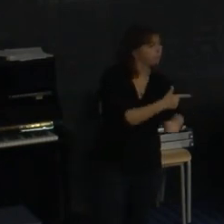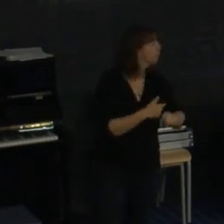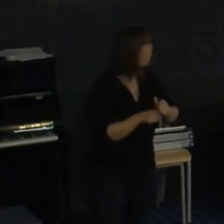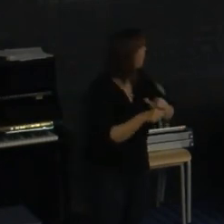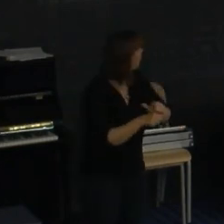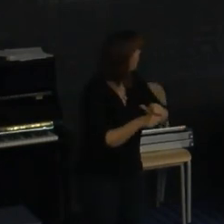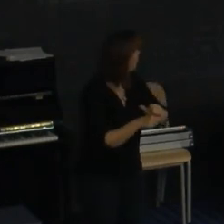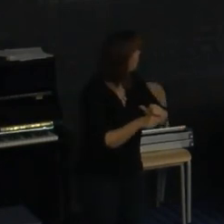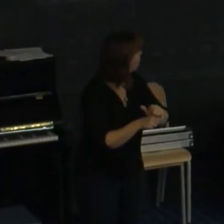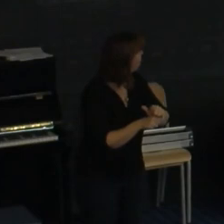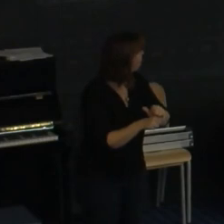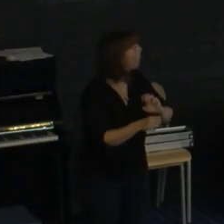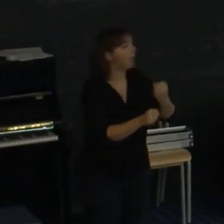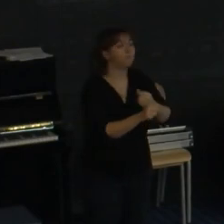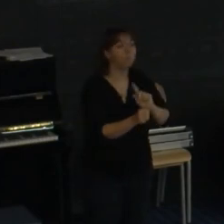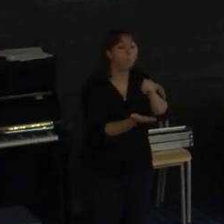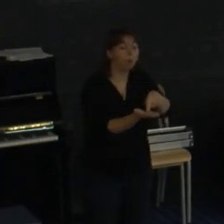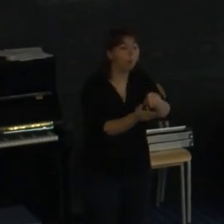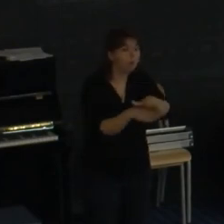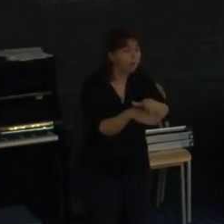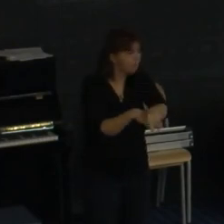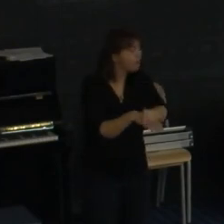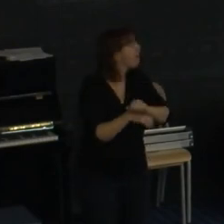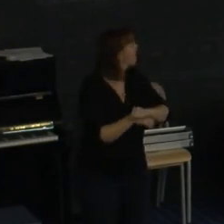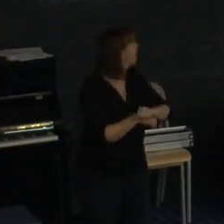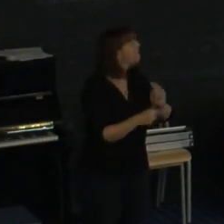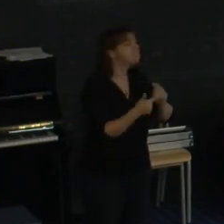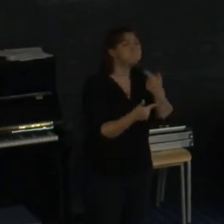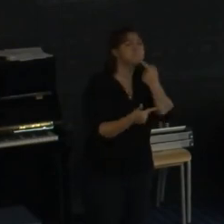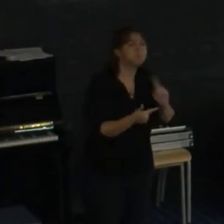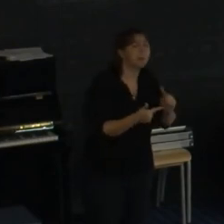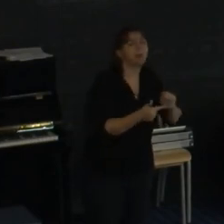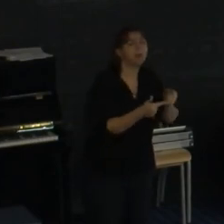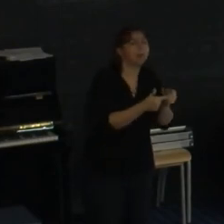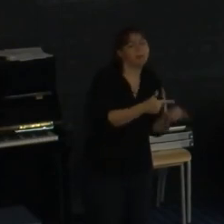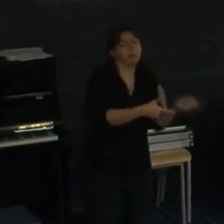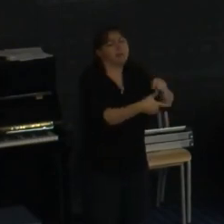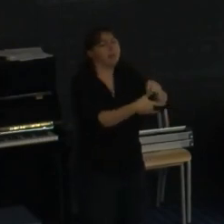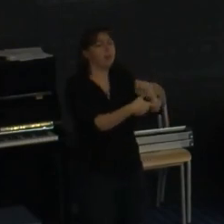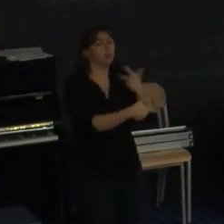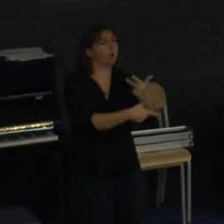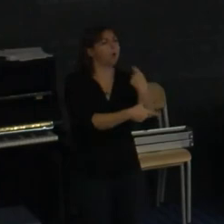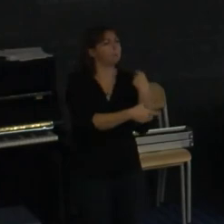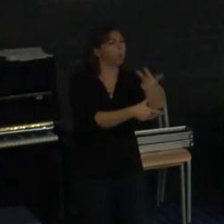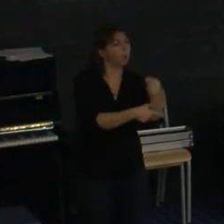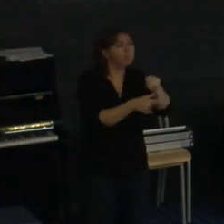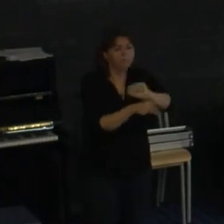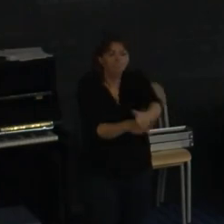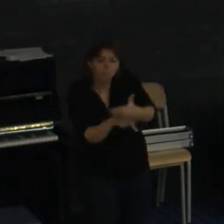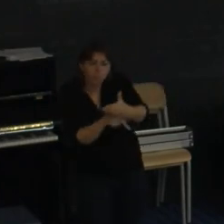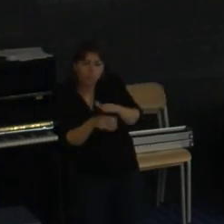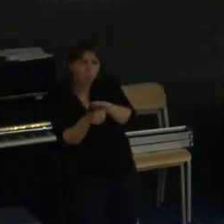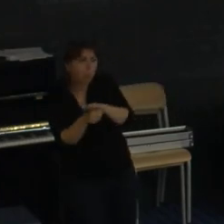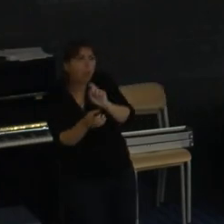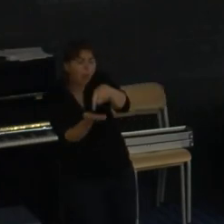là pour le moment, il n'y a pas grand-chose qui m'intéresse. Ensuite, je vais sélectionner l'autre frame, la numéro 3, et là-dedans, bah, je réaffiche encore les locales et je vois que j'ai la